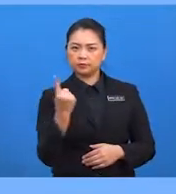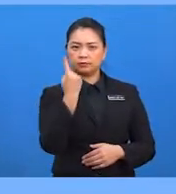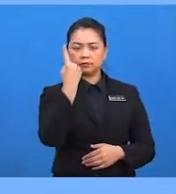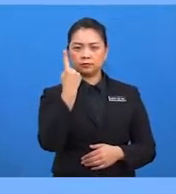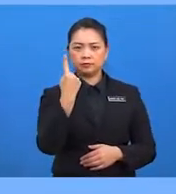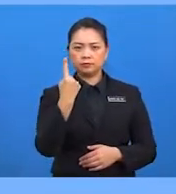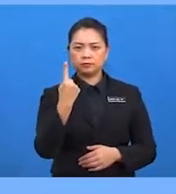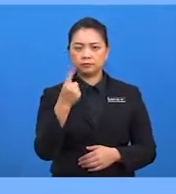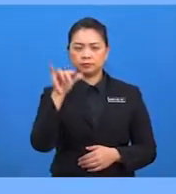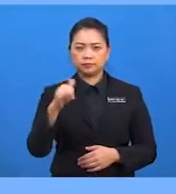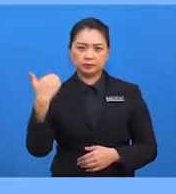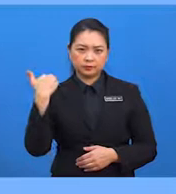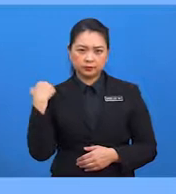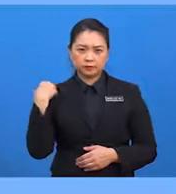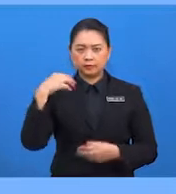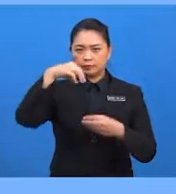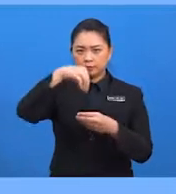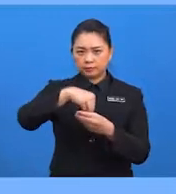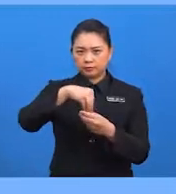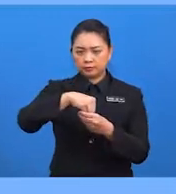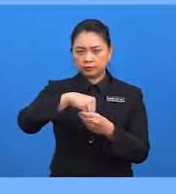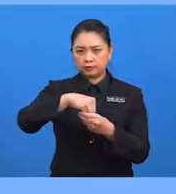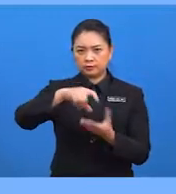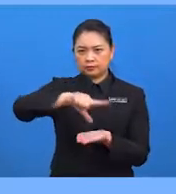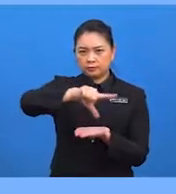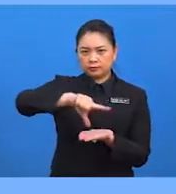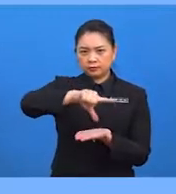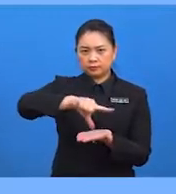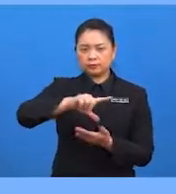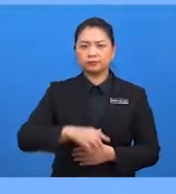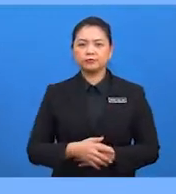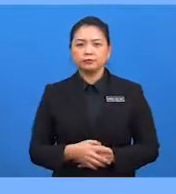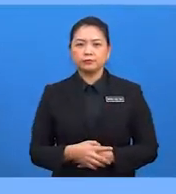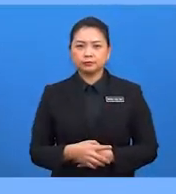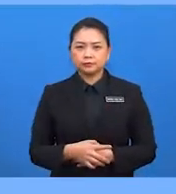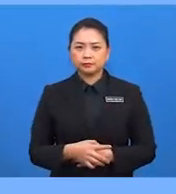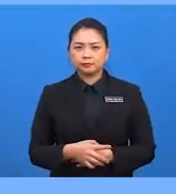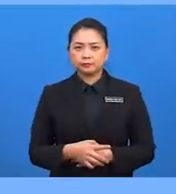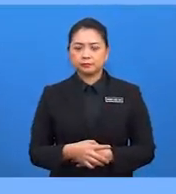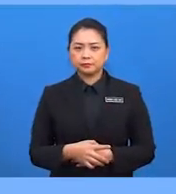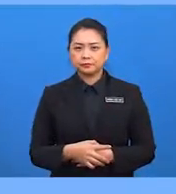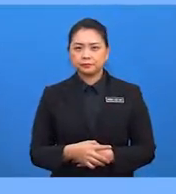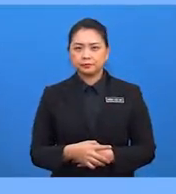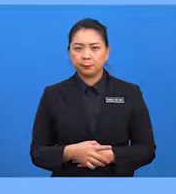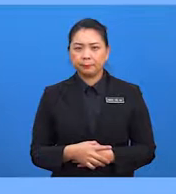Na positif sahaja yang hadir di dalam larutan.